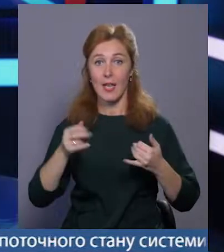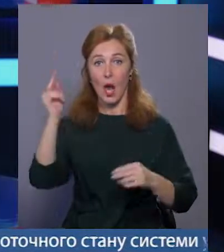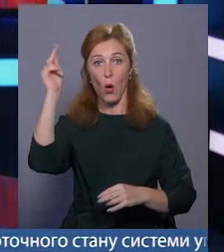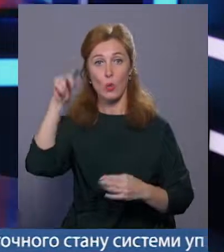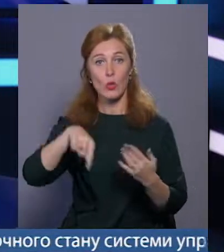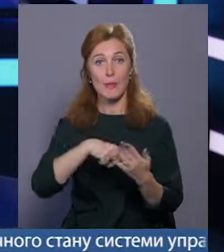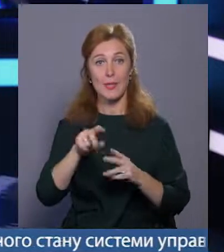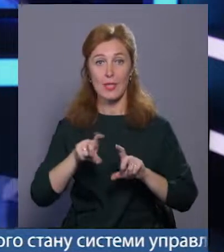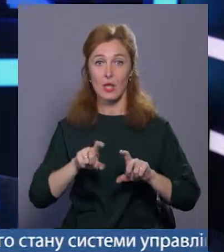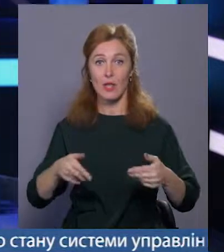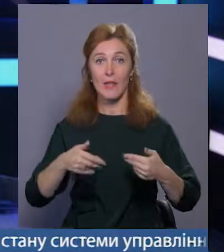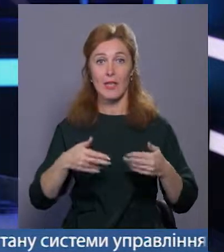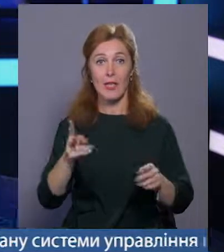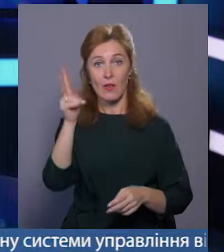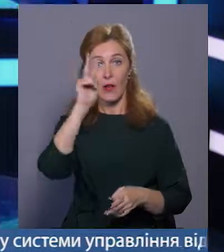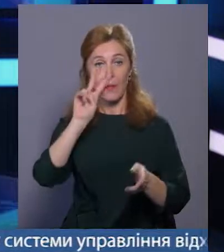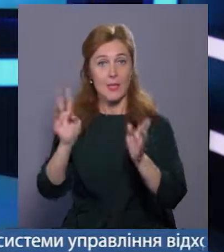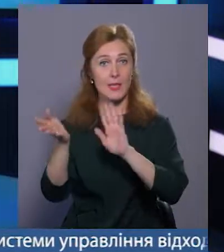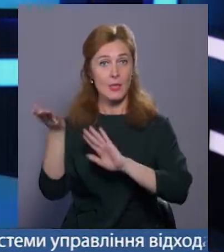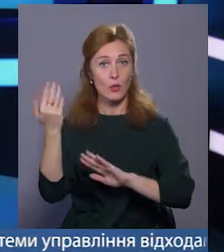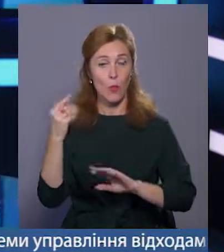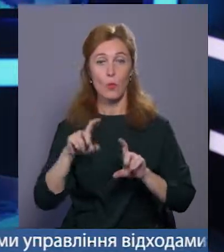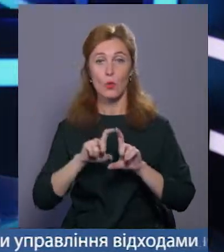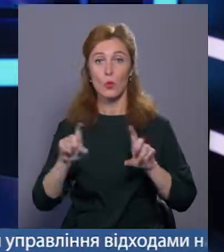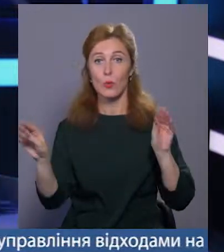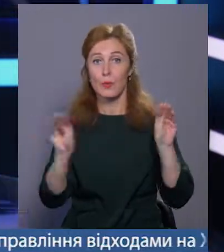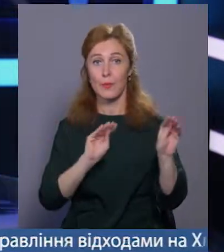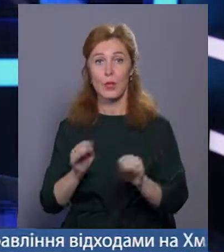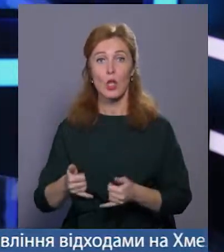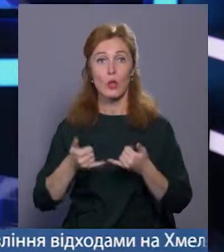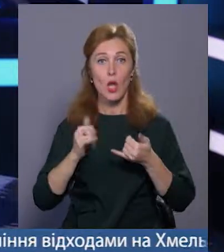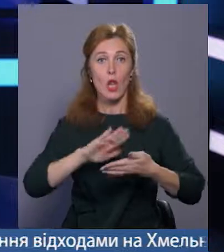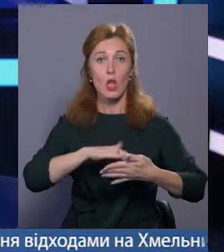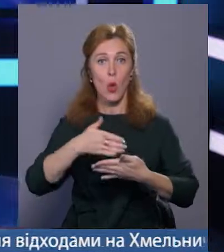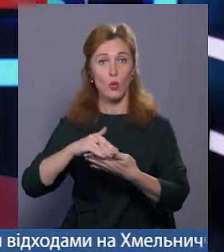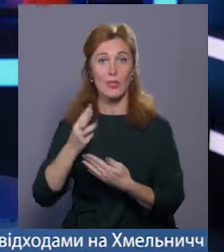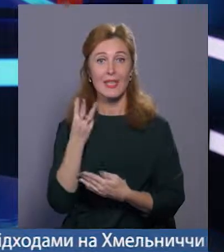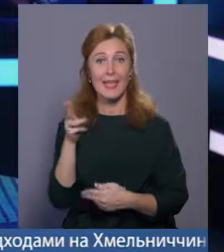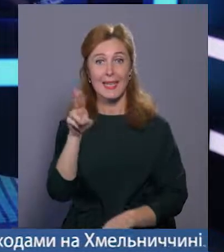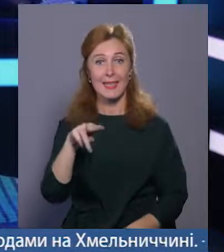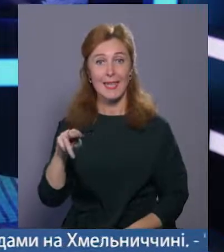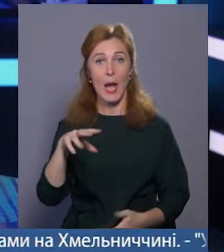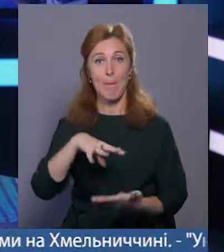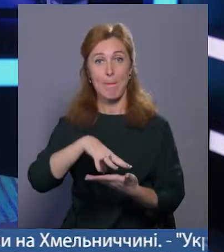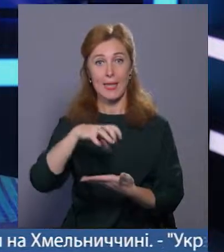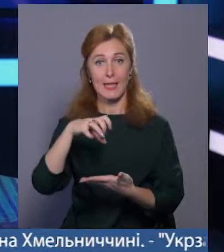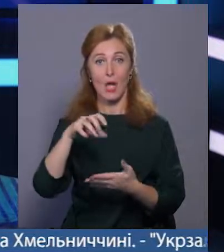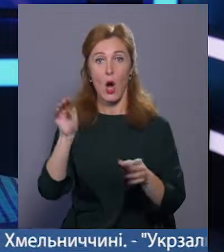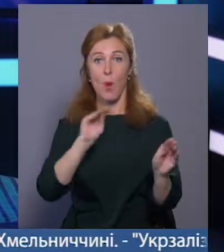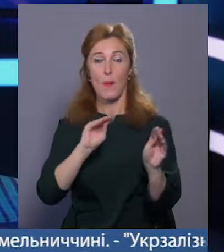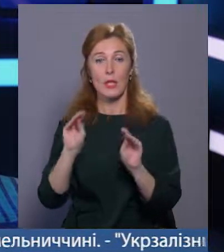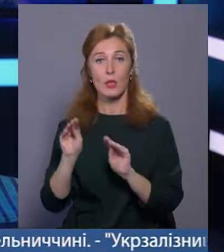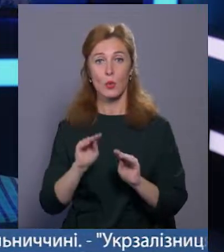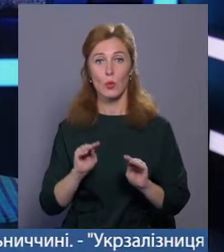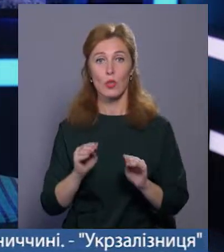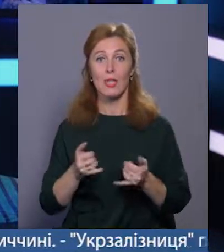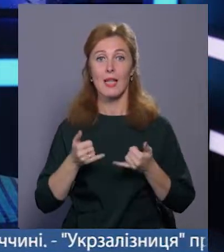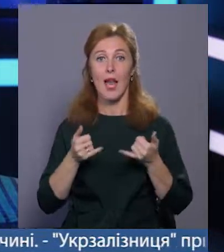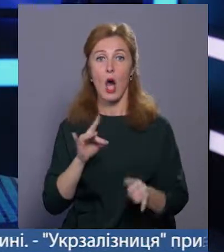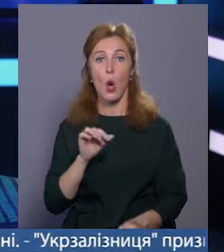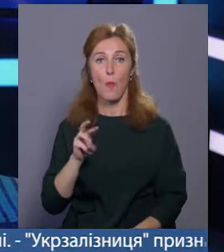відкрились майже 2 місяці тому. Студію оснастили сучасними ноутбуками, 3D-принтером та комплектуючим обладнанням для